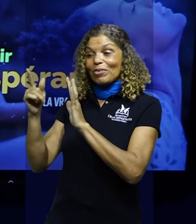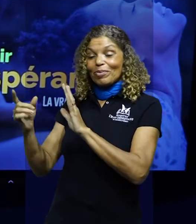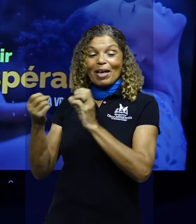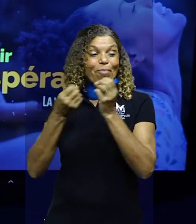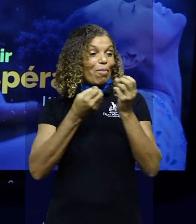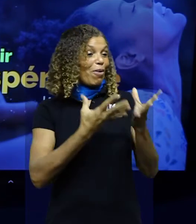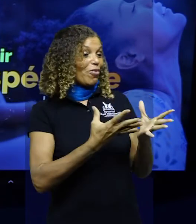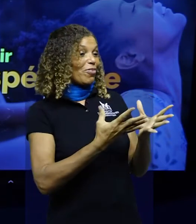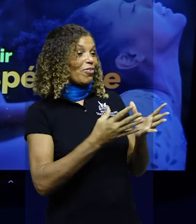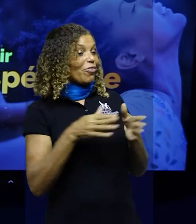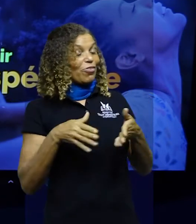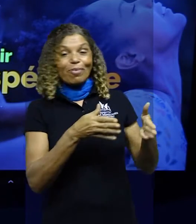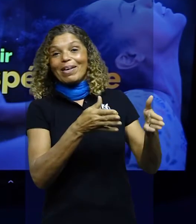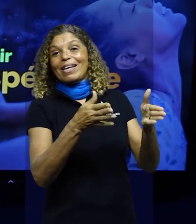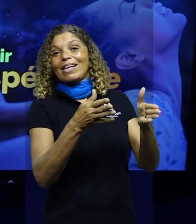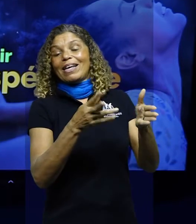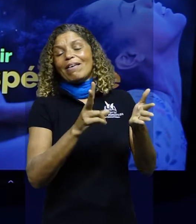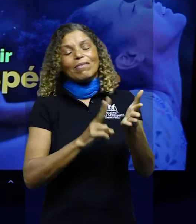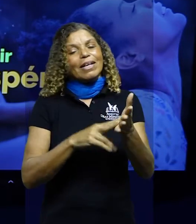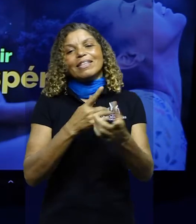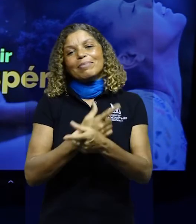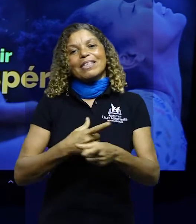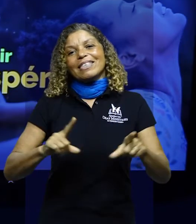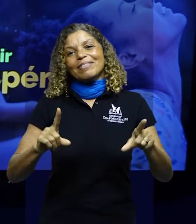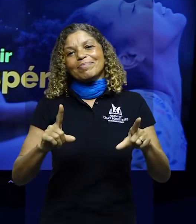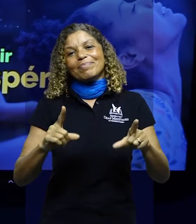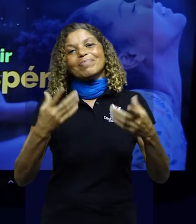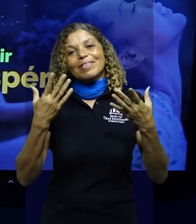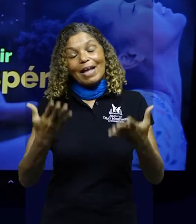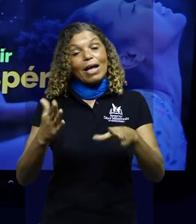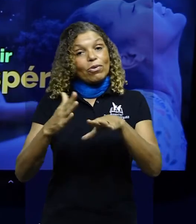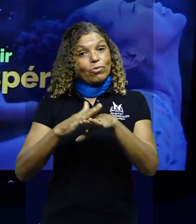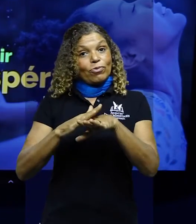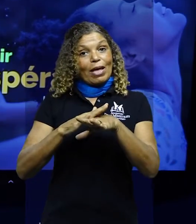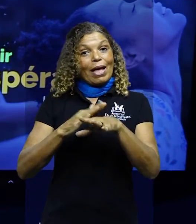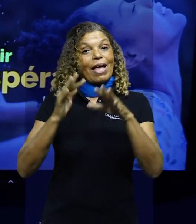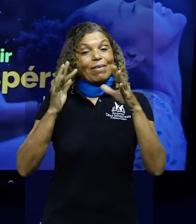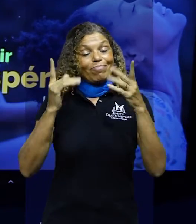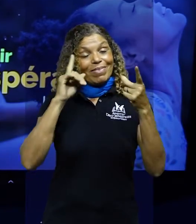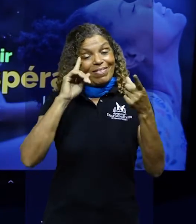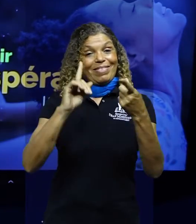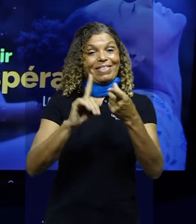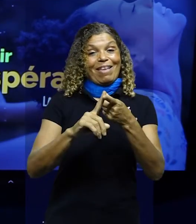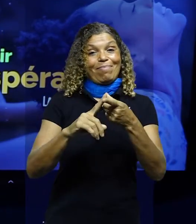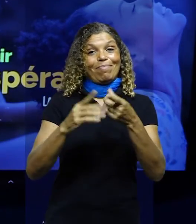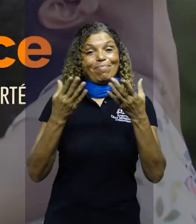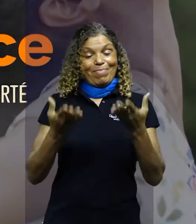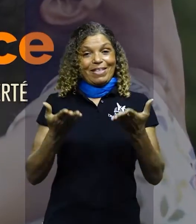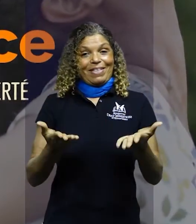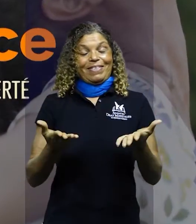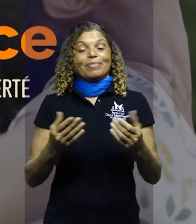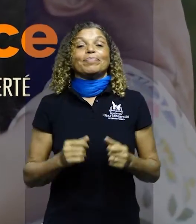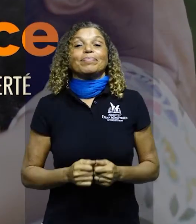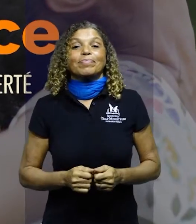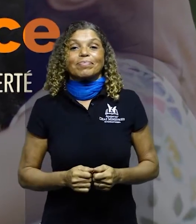Christ nous propose le chemin de la vraie liberté. Chers amis, c'est le sujet que nous allons